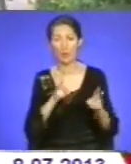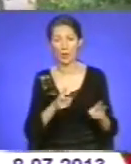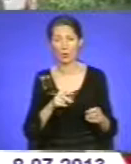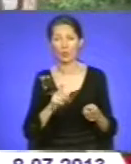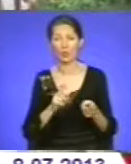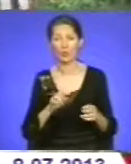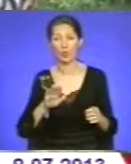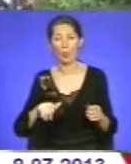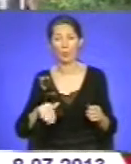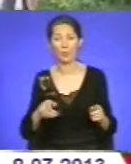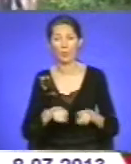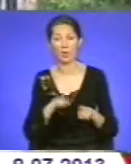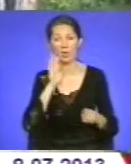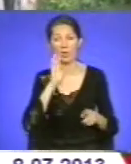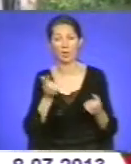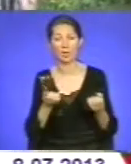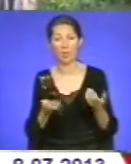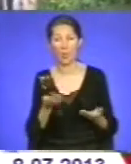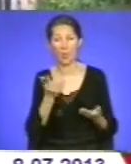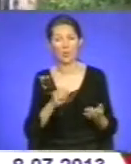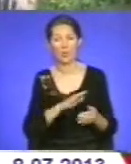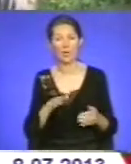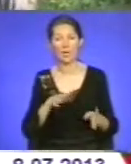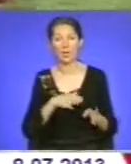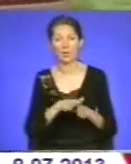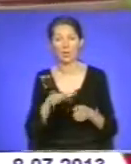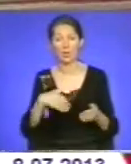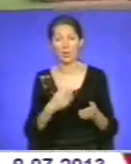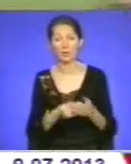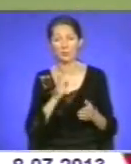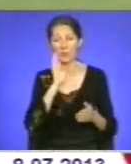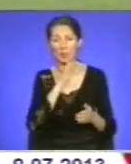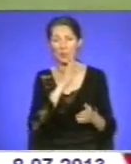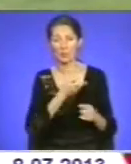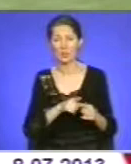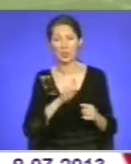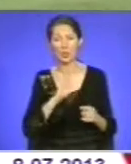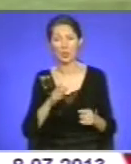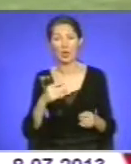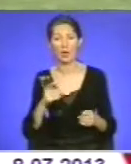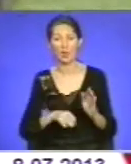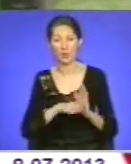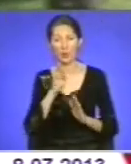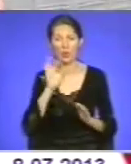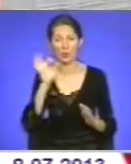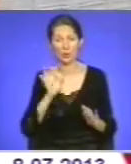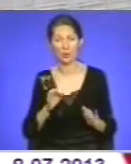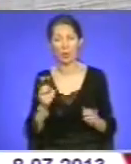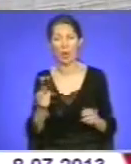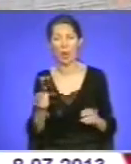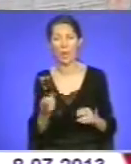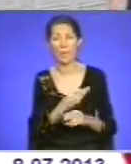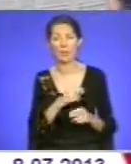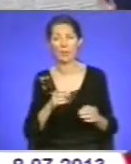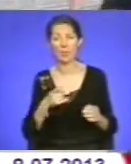планів. І це буде також високий відсоток безплідності, так, в нашій області. Чи не найголовніший фактор, який впливає на репродуктивне здоров'я,